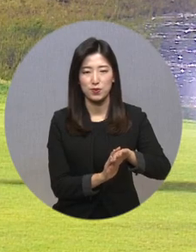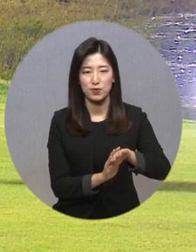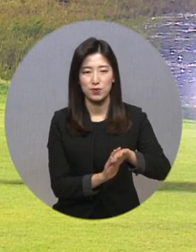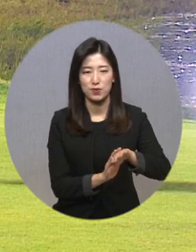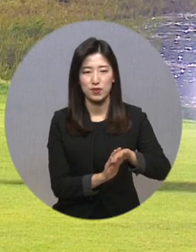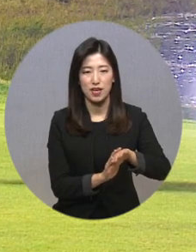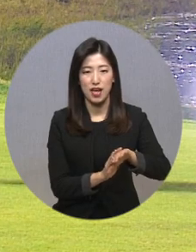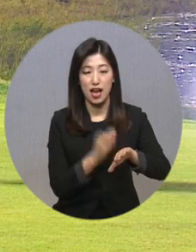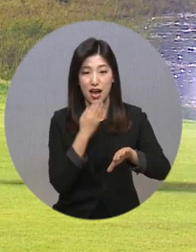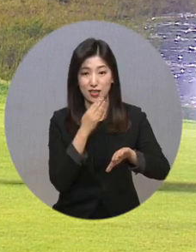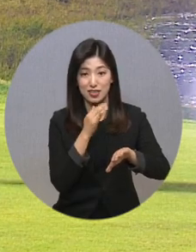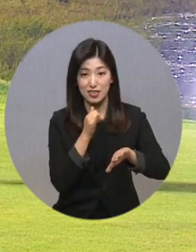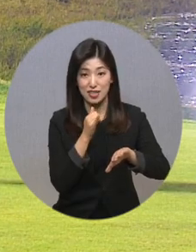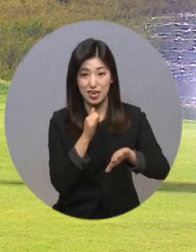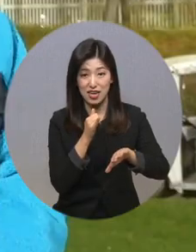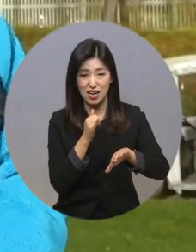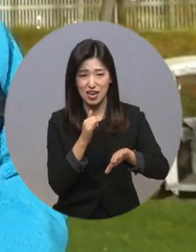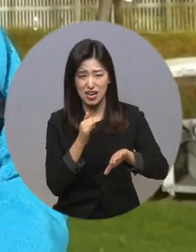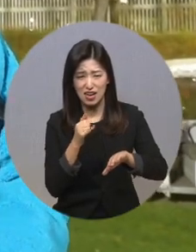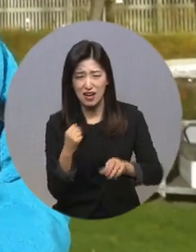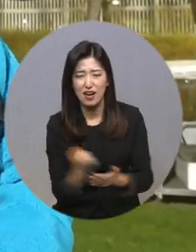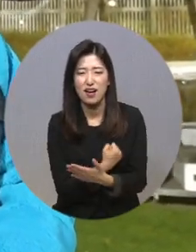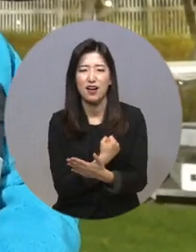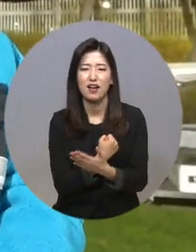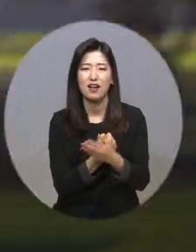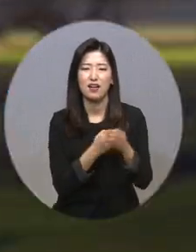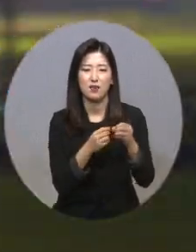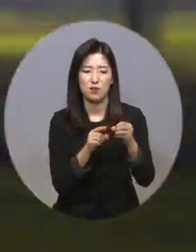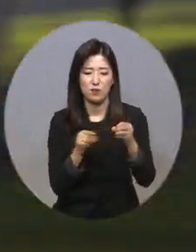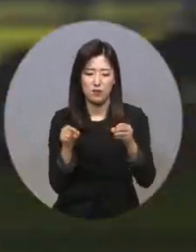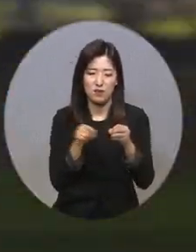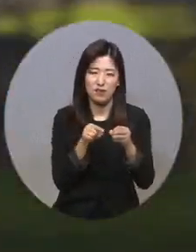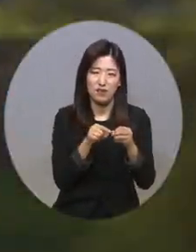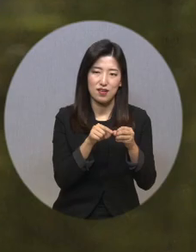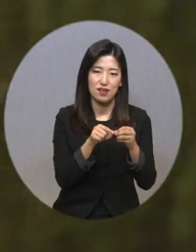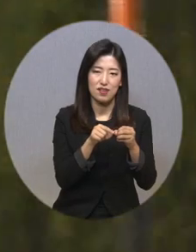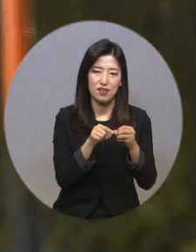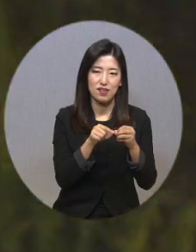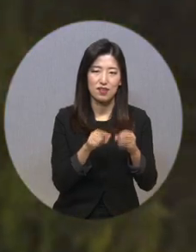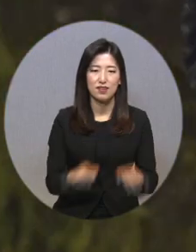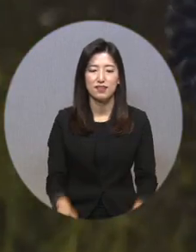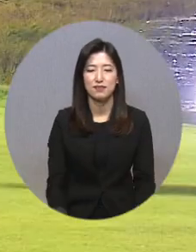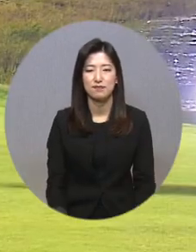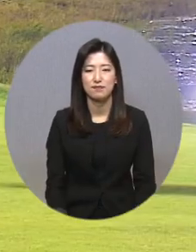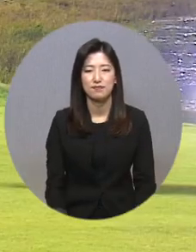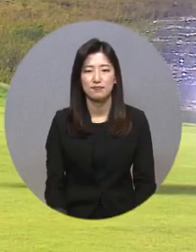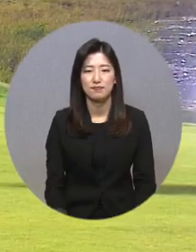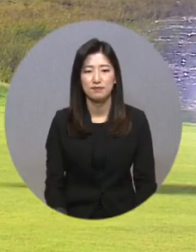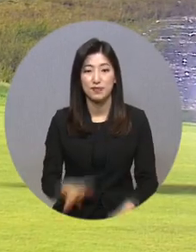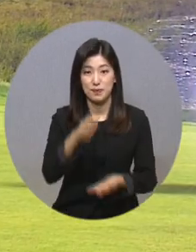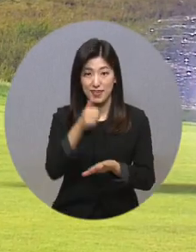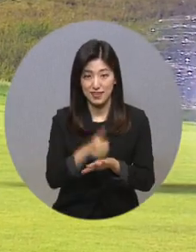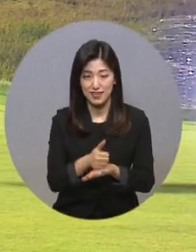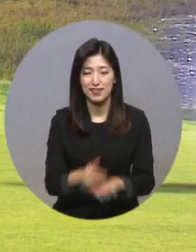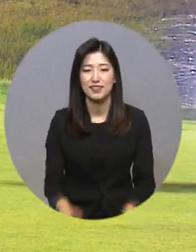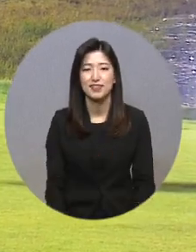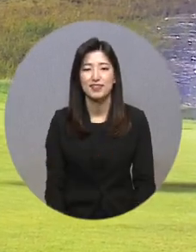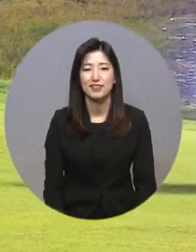아 시 다시 까지 질타할 아 짧았다 아무리 봤다고